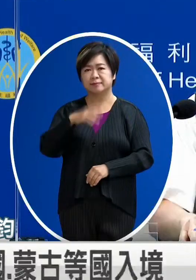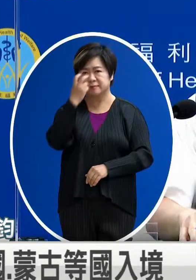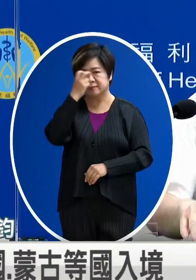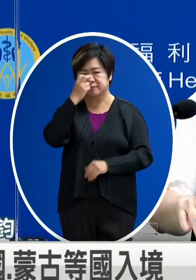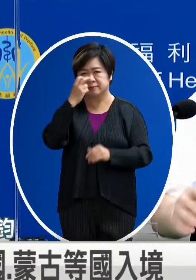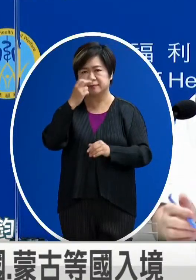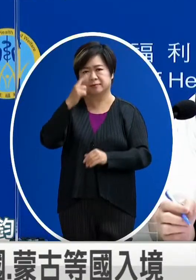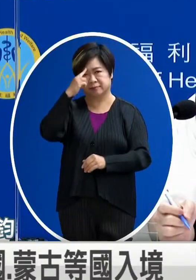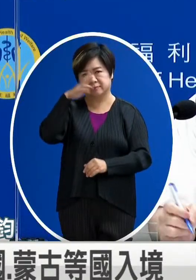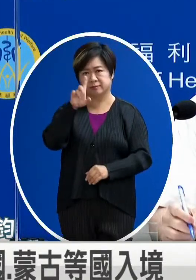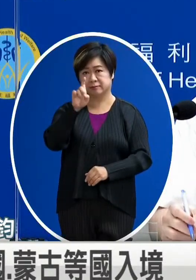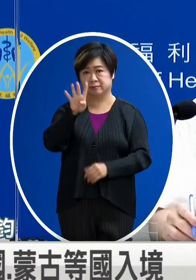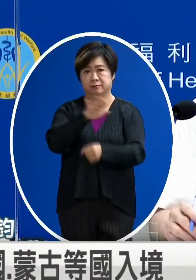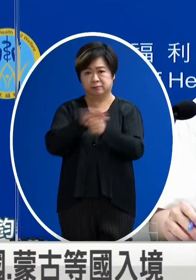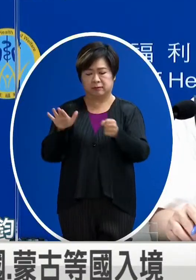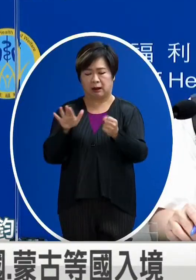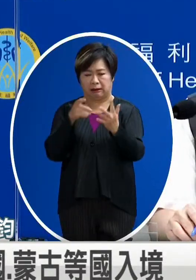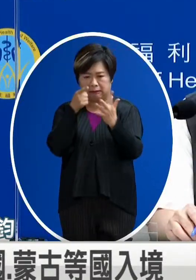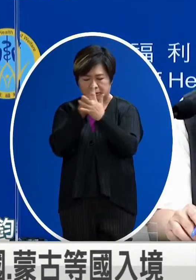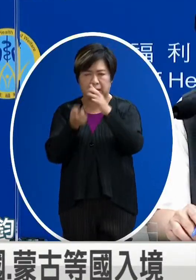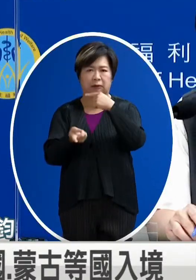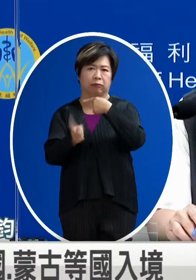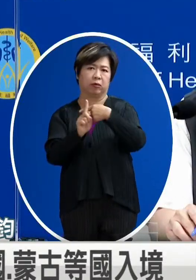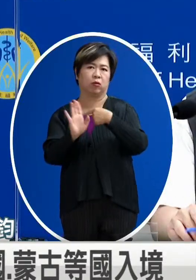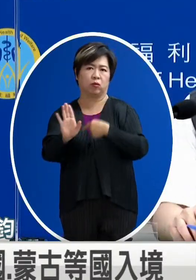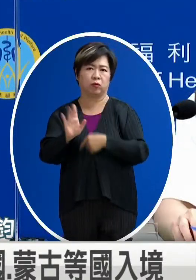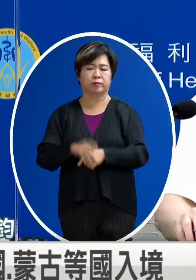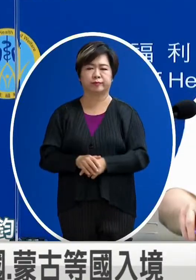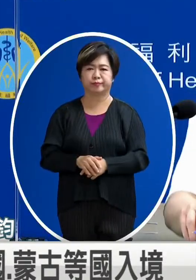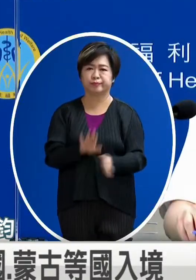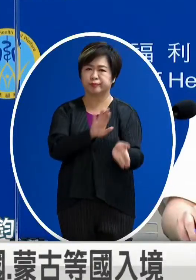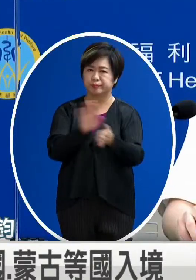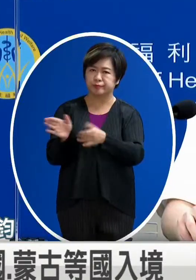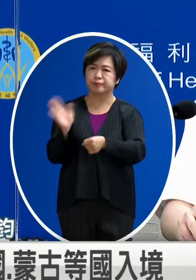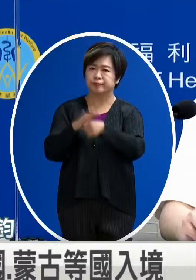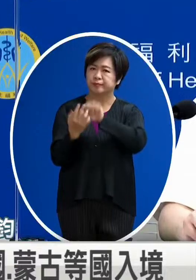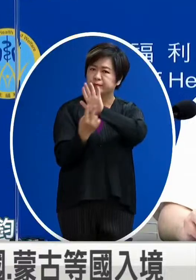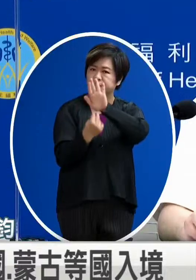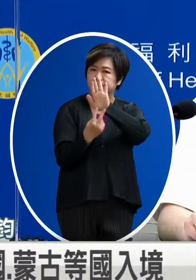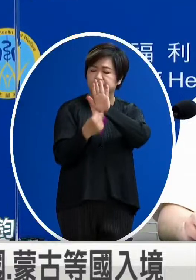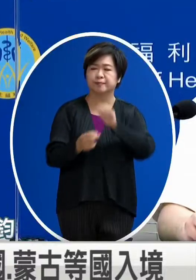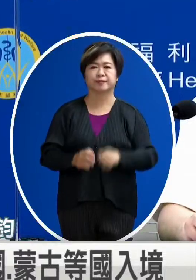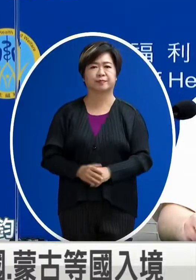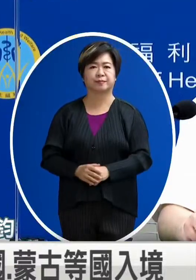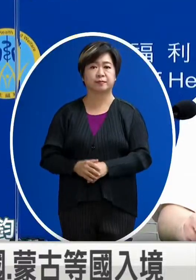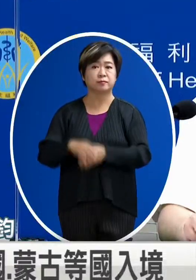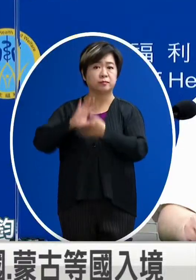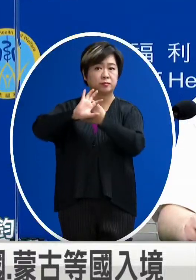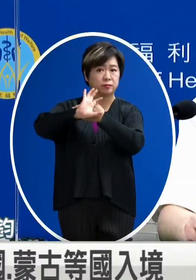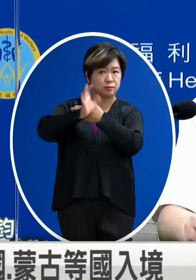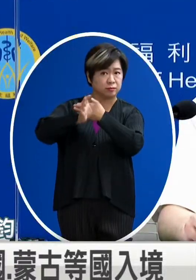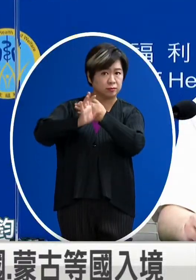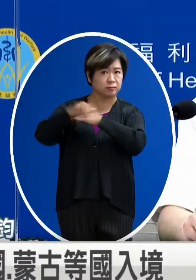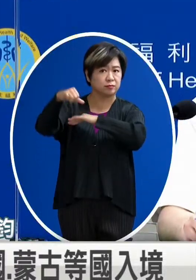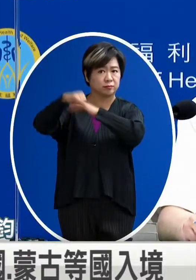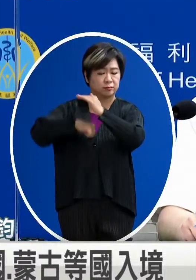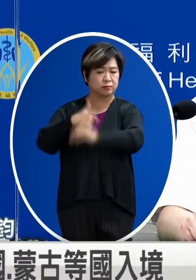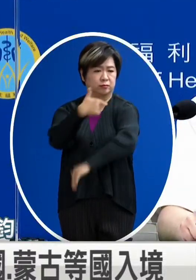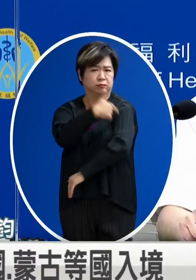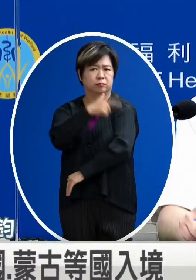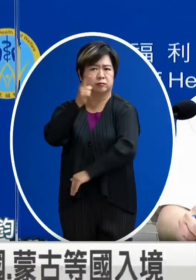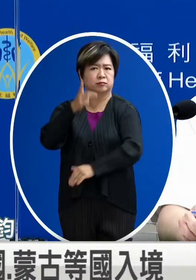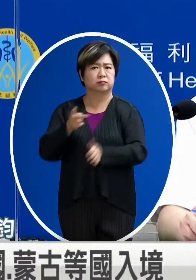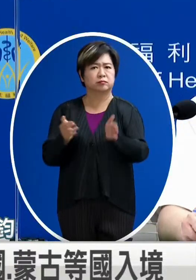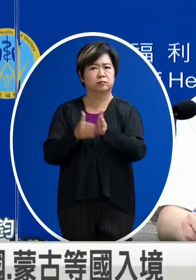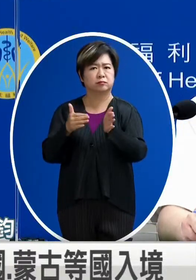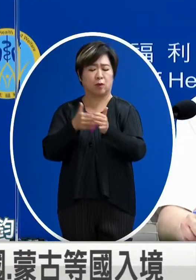候才检确诊的。好，那在另外口头补充，就是我们针对这个境外移入突破性感染的